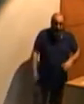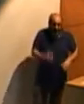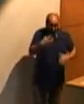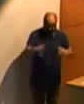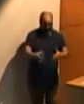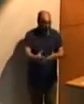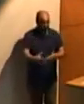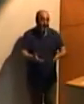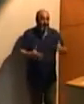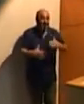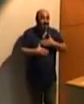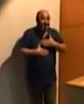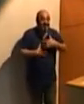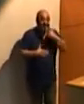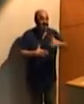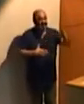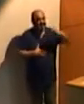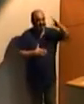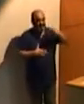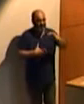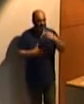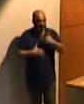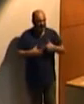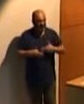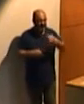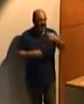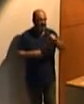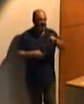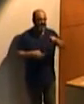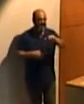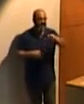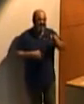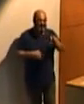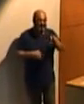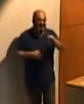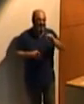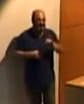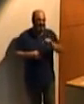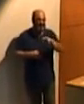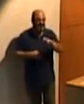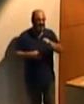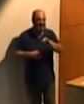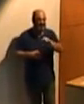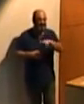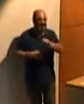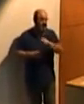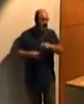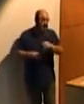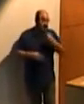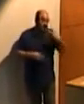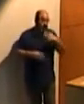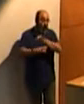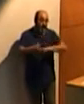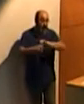félix sylvestris nos chats de gouttière qu'on appelle désormais des chats européen attention et bien nos bons vieux chat